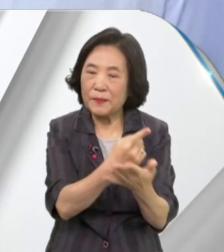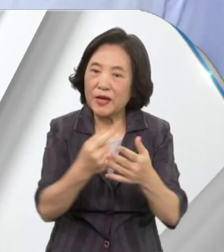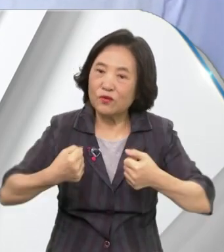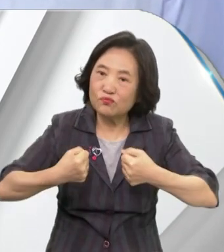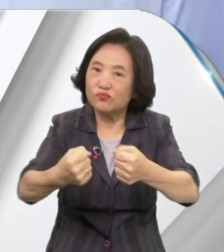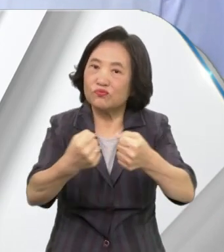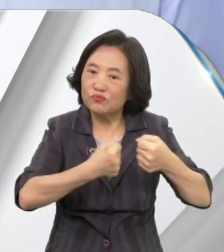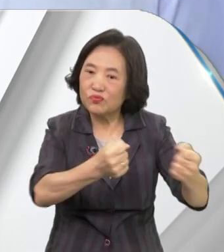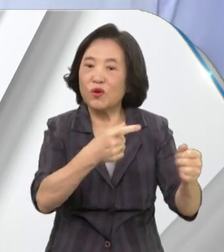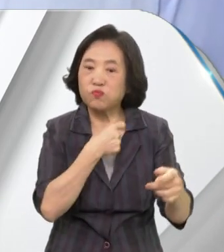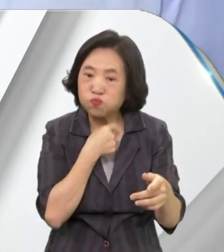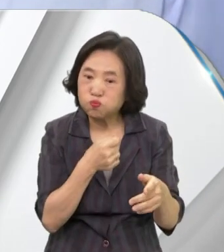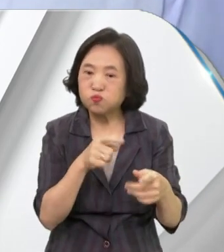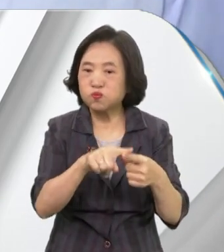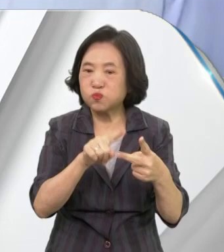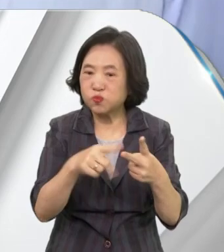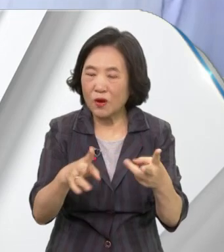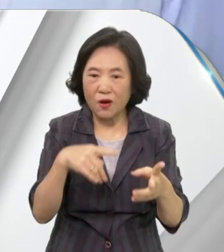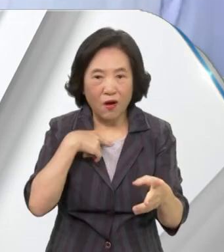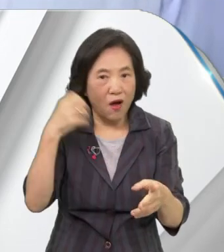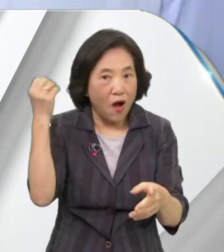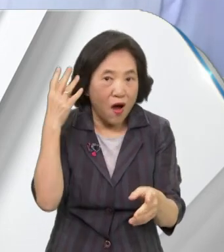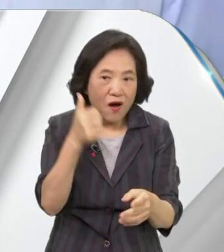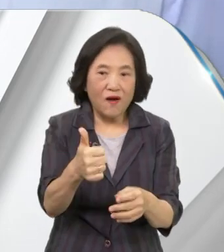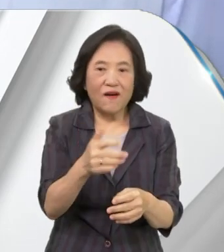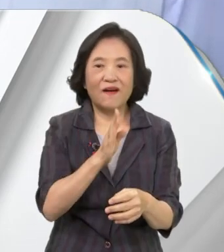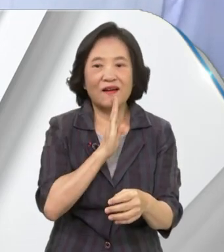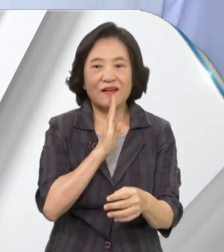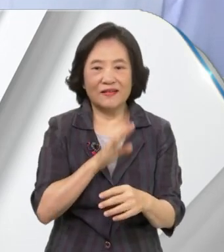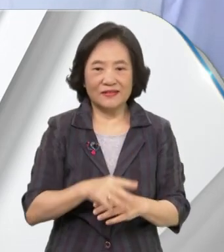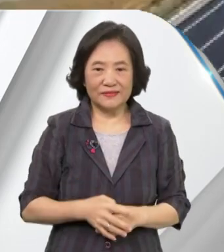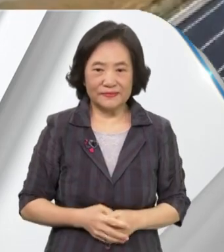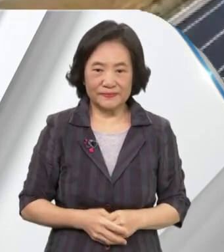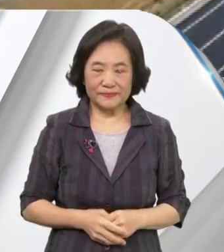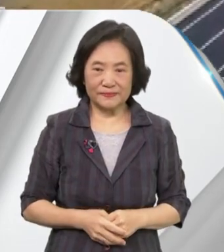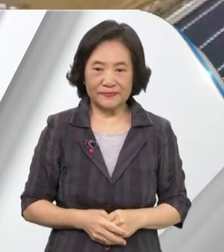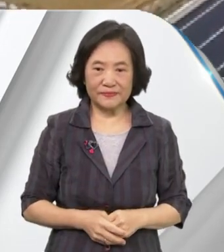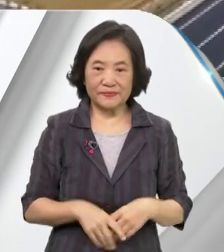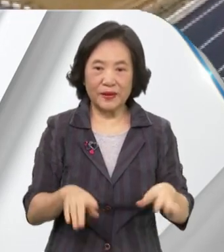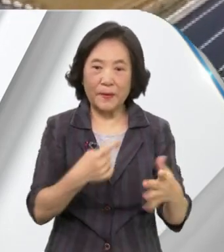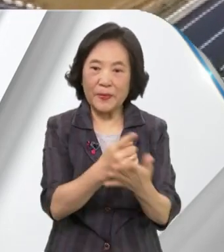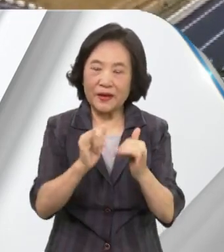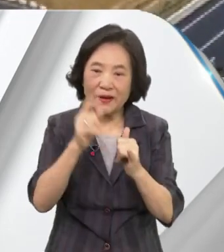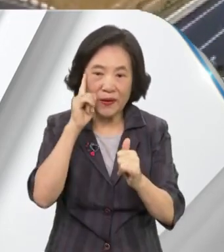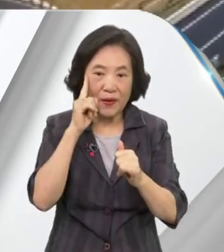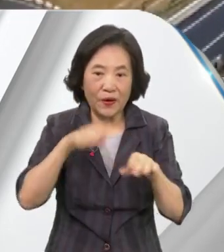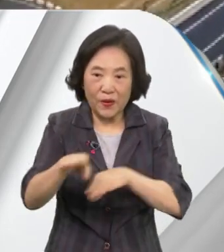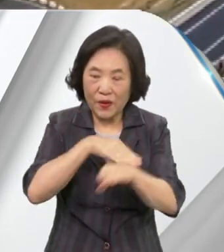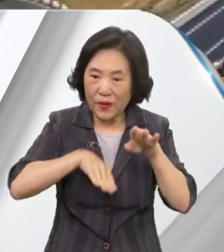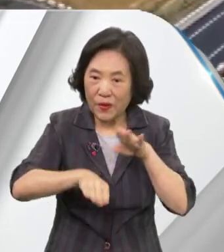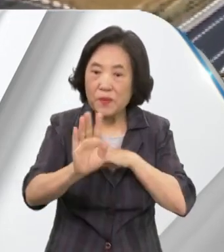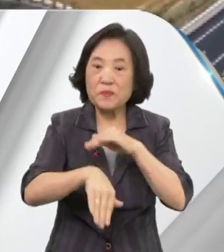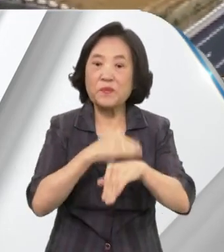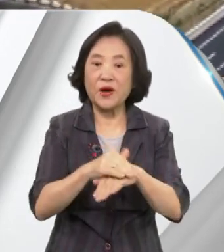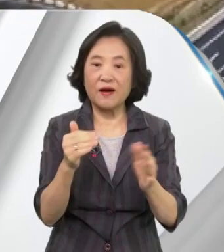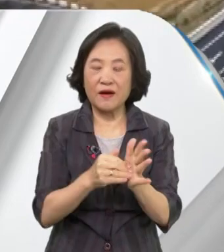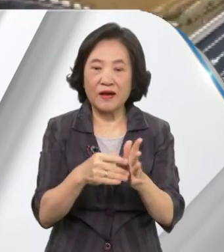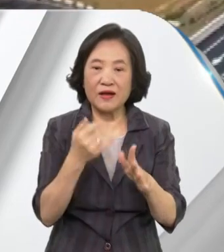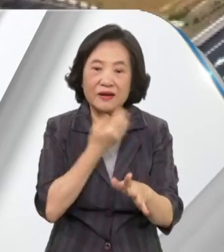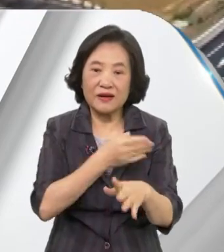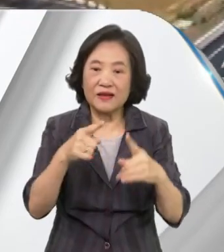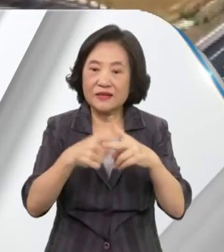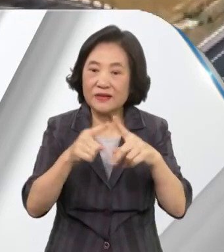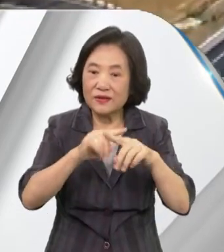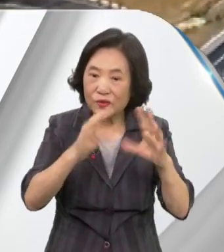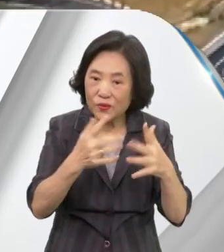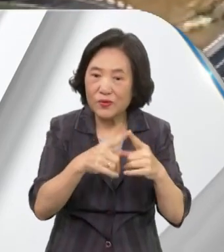的用路人，这是非常大的好消息。 地方人士讲，高头土完工了后，在苏界小人